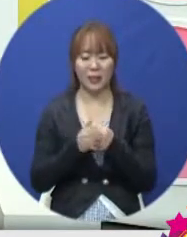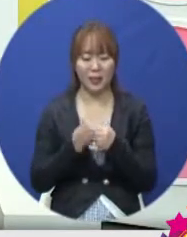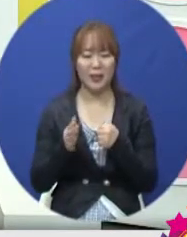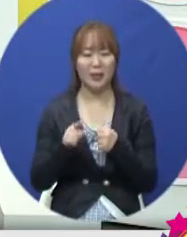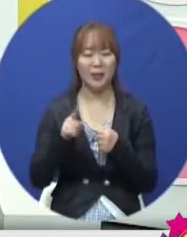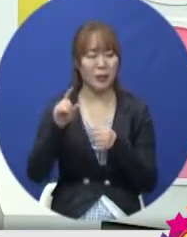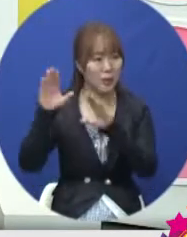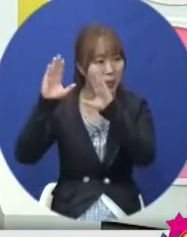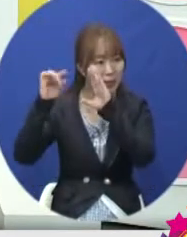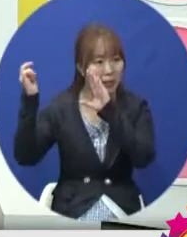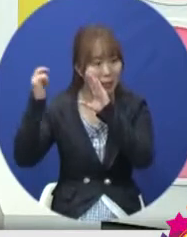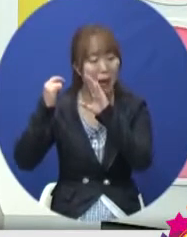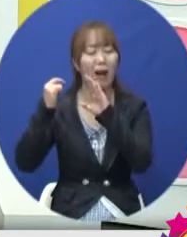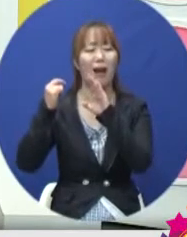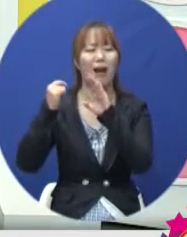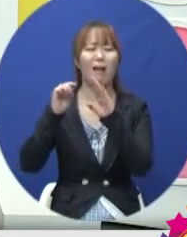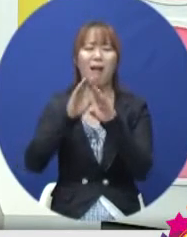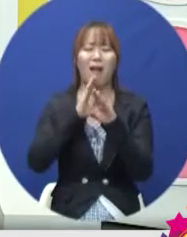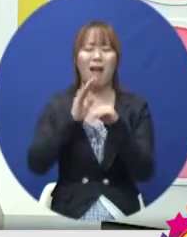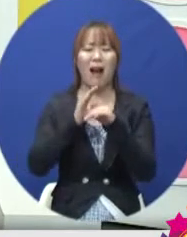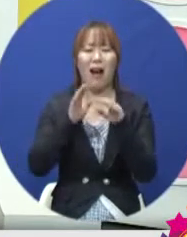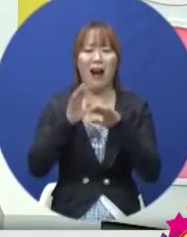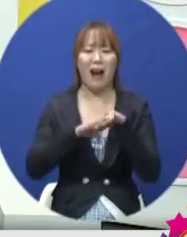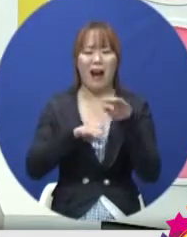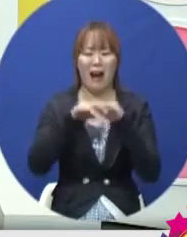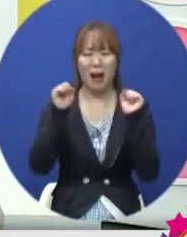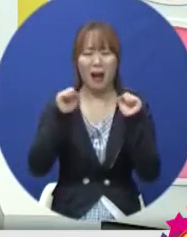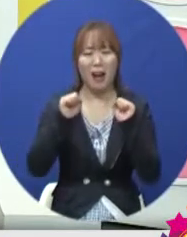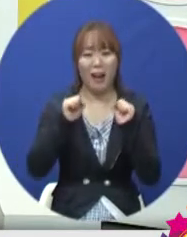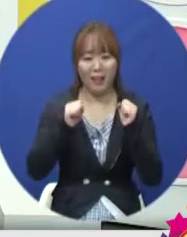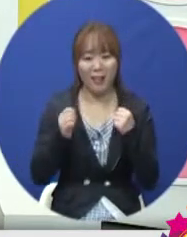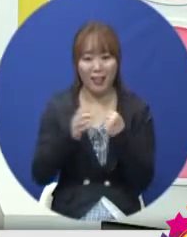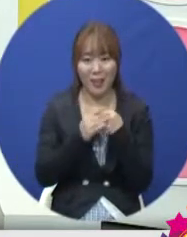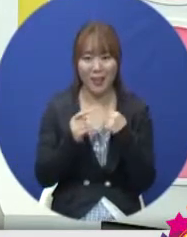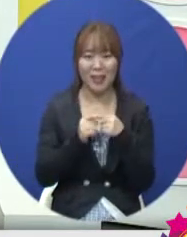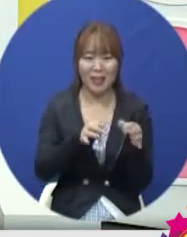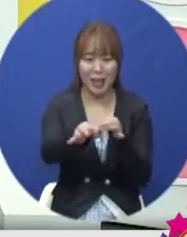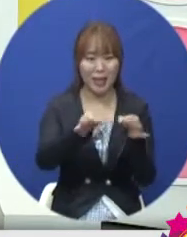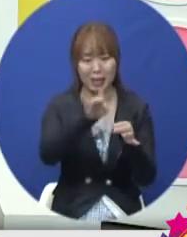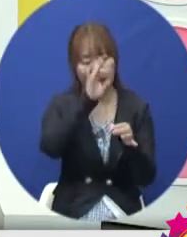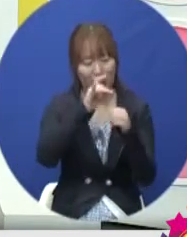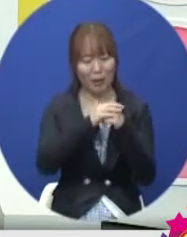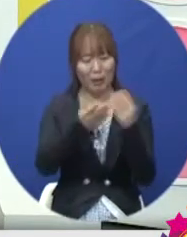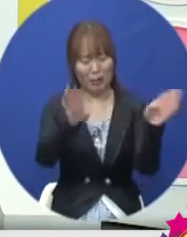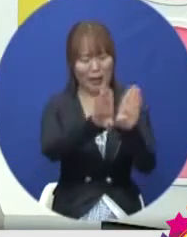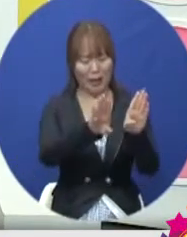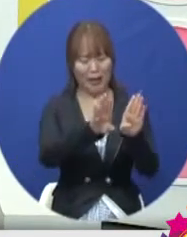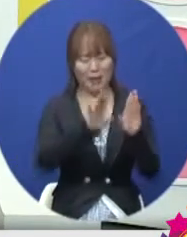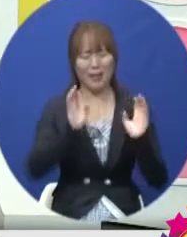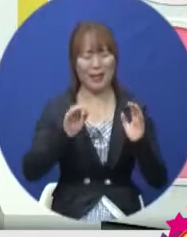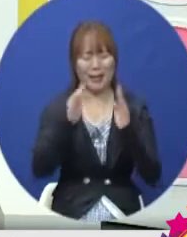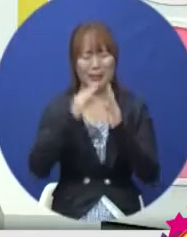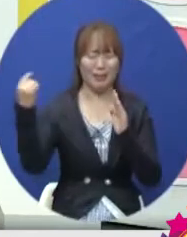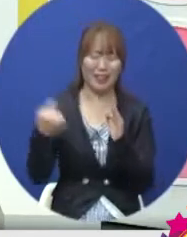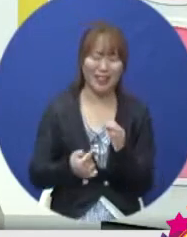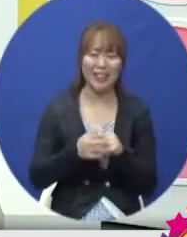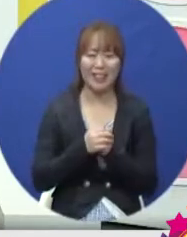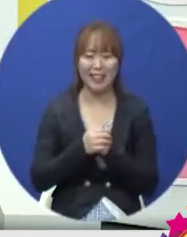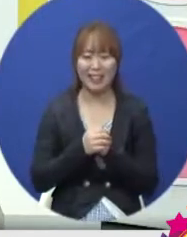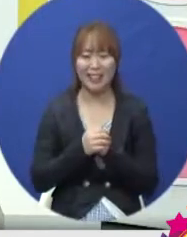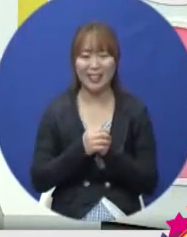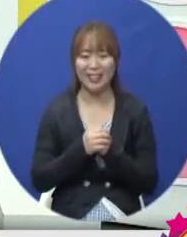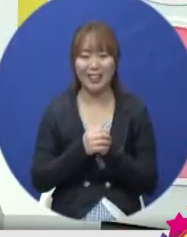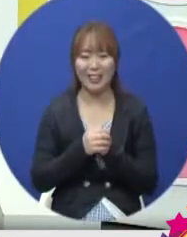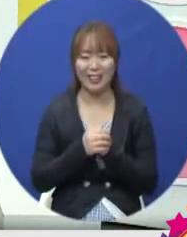그 소식 듣고 네. 너무 손발이 떨려서 네. 장사도 못하고 문을 닫고 들어왔습니다.